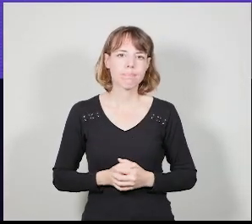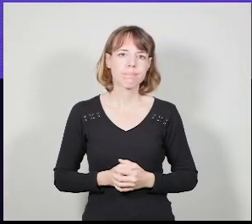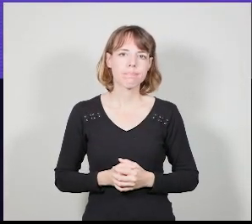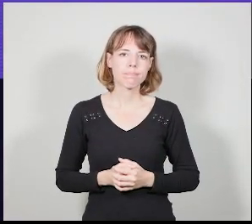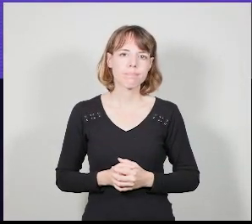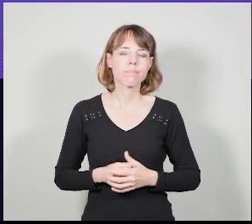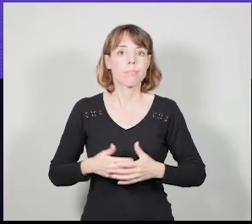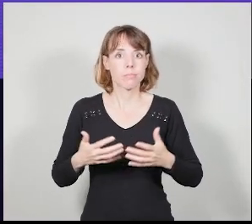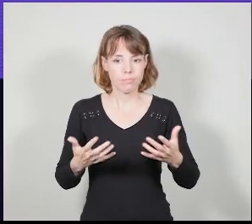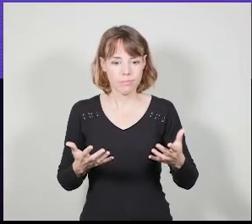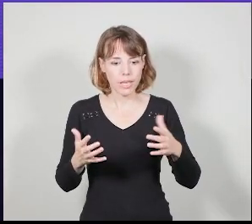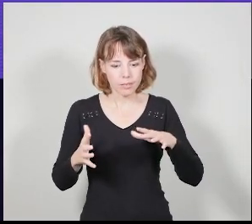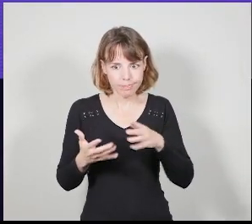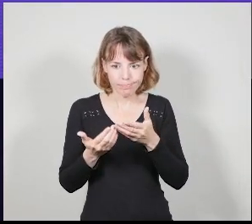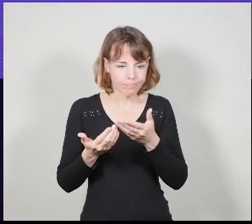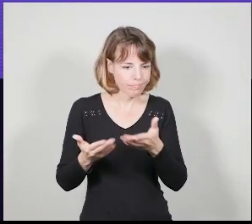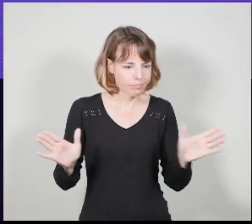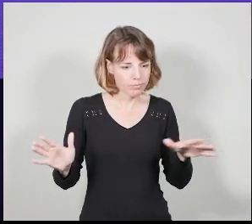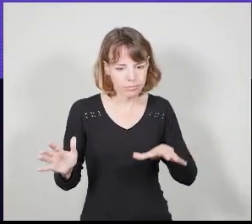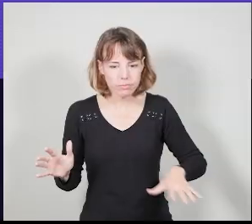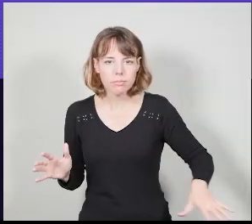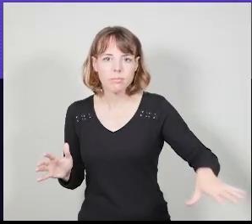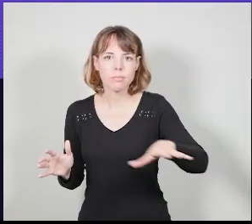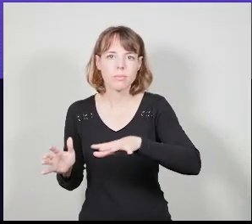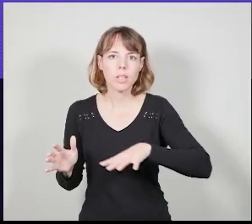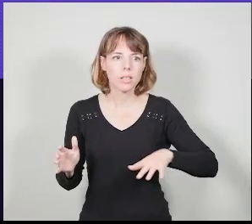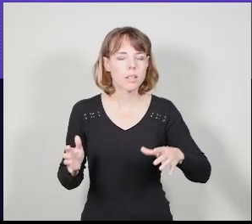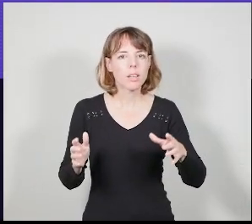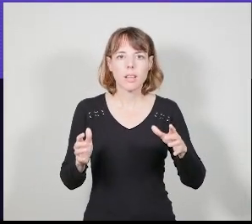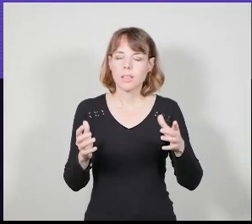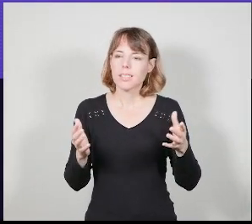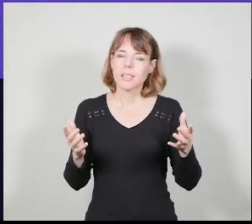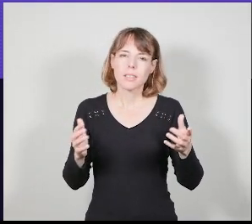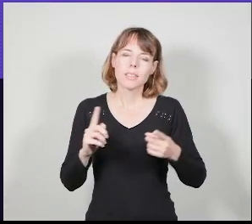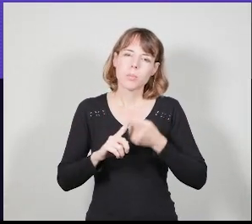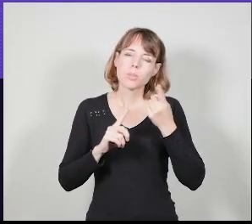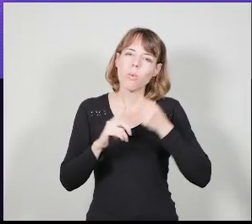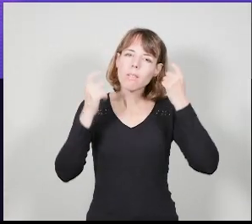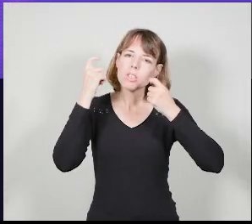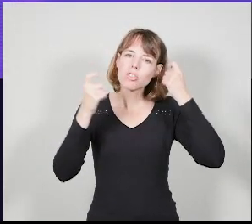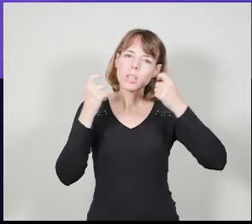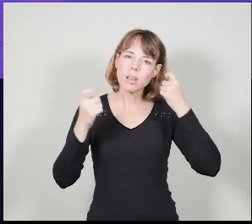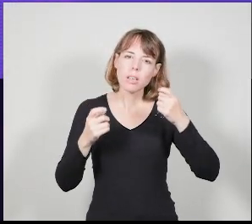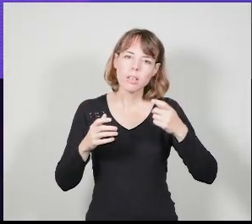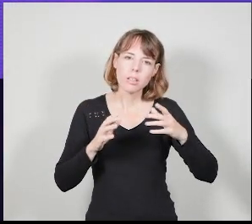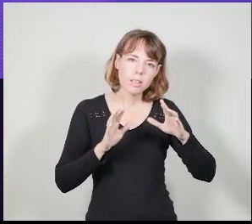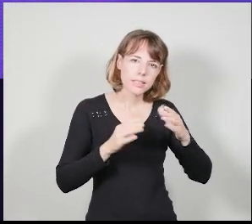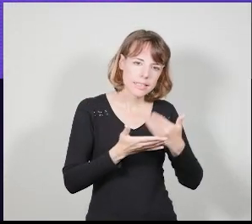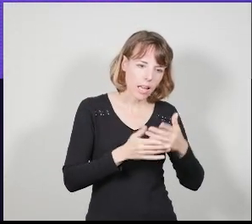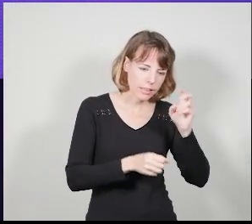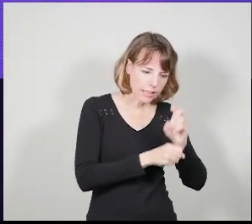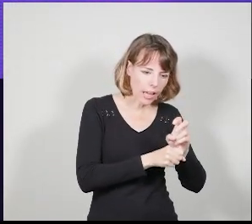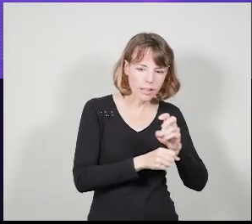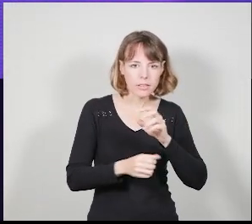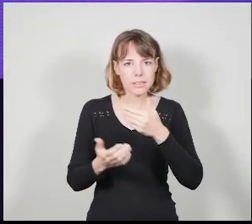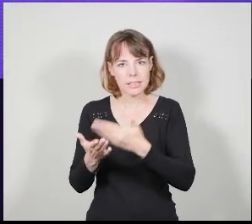va dire, derrière ça, il y a une question qui concerne à la fois la continuité et les ruptures. C'est-à-dire que est-ce qu'on est dans